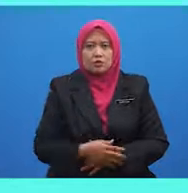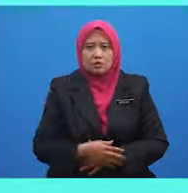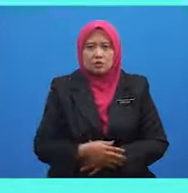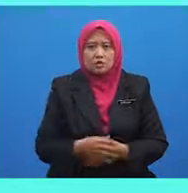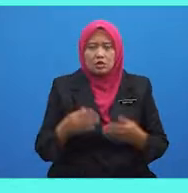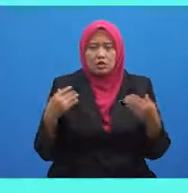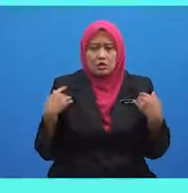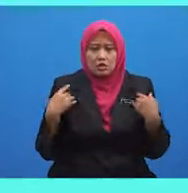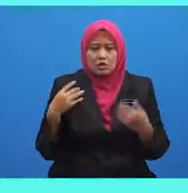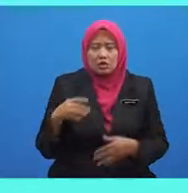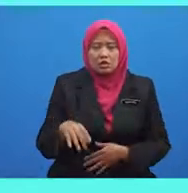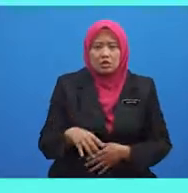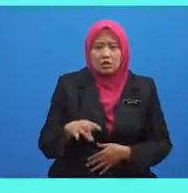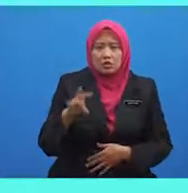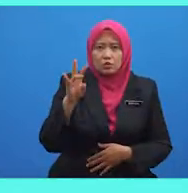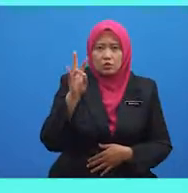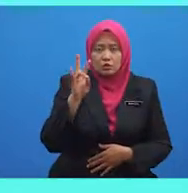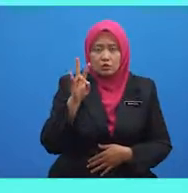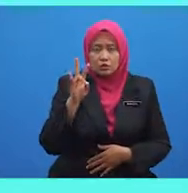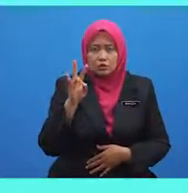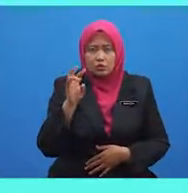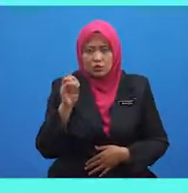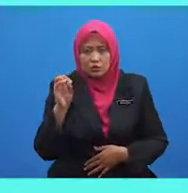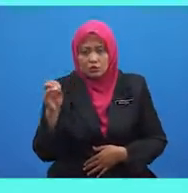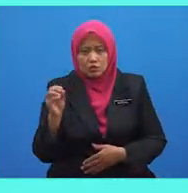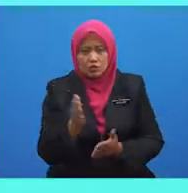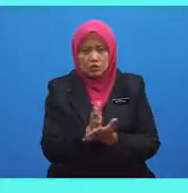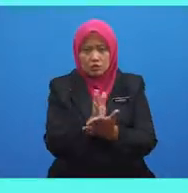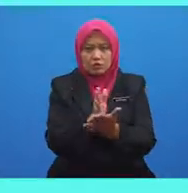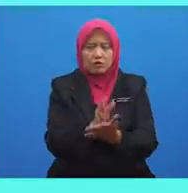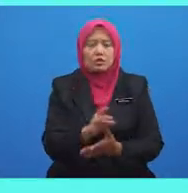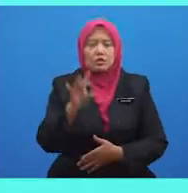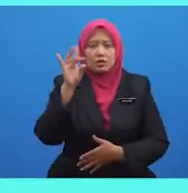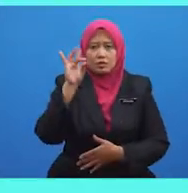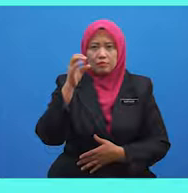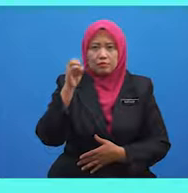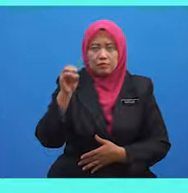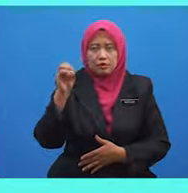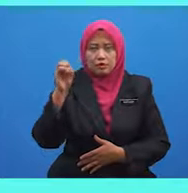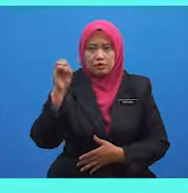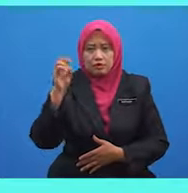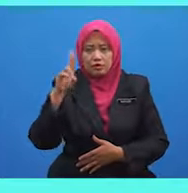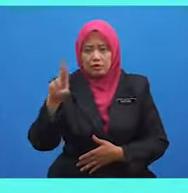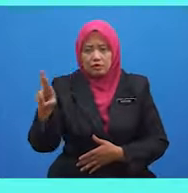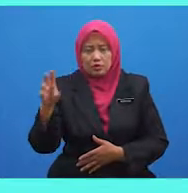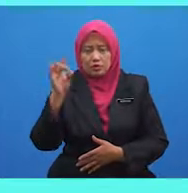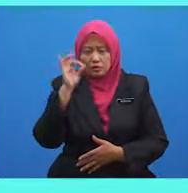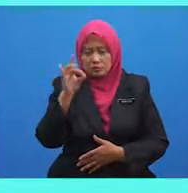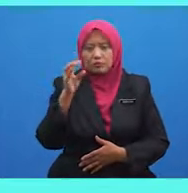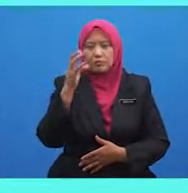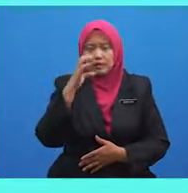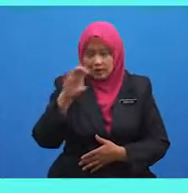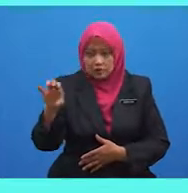orang tentera. Walau bagaimanapun, Portugis gagal menawan masjid dan jambatan Melaka yang menjadi